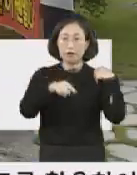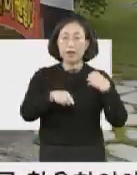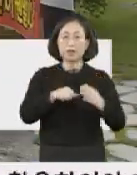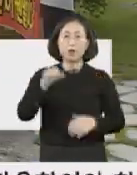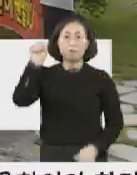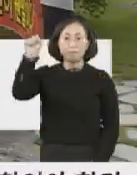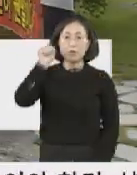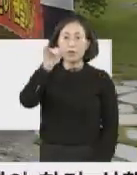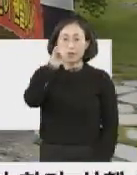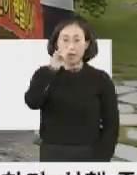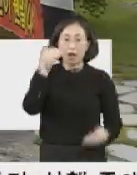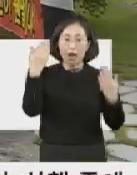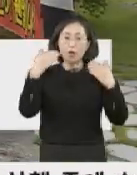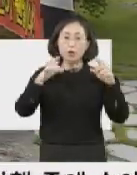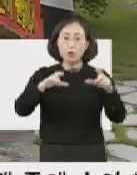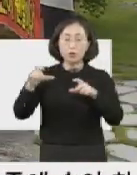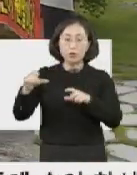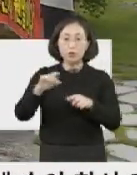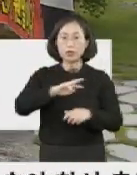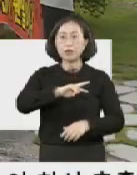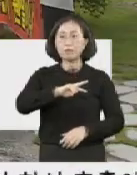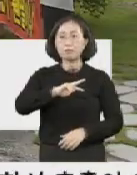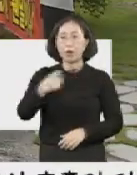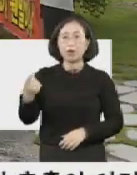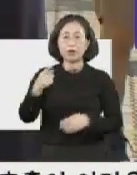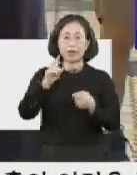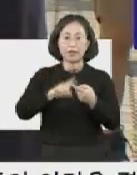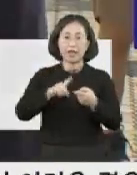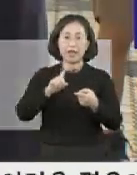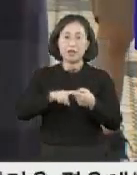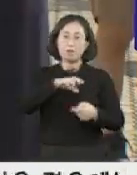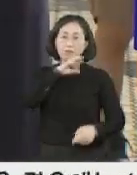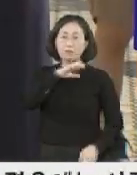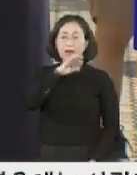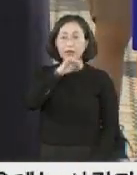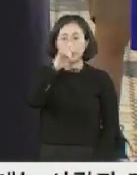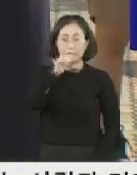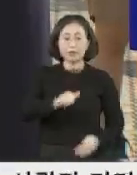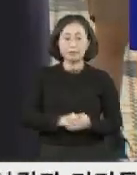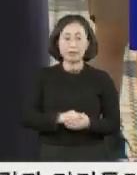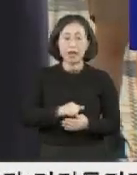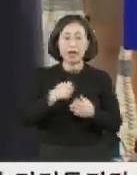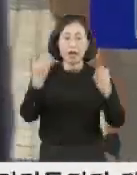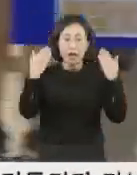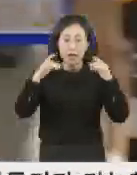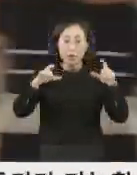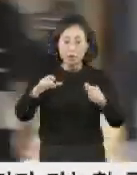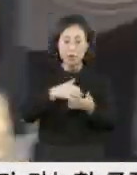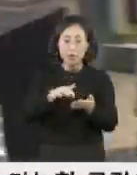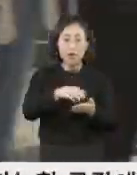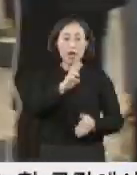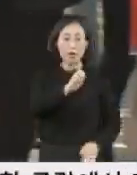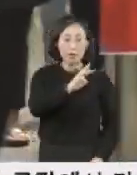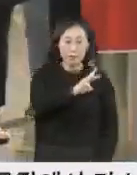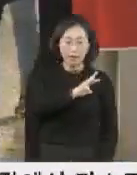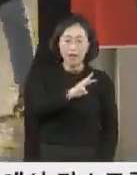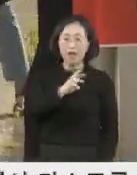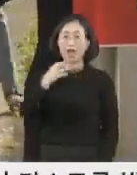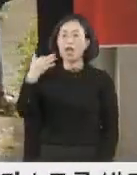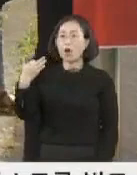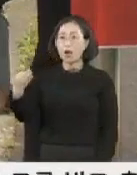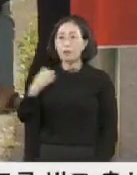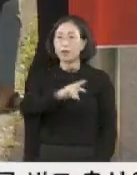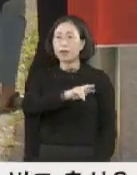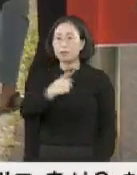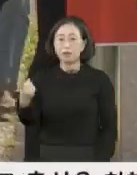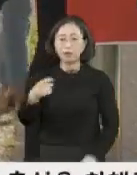학교군 변경에 반발해 집단 항의 시위를 벌였습니다. 33개에 달했던 학교군을 19개로 줄이는